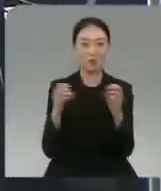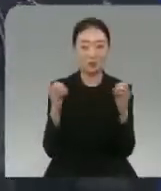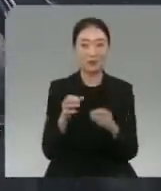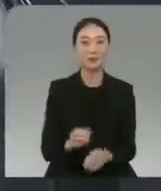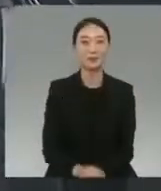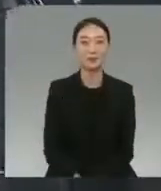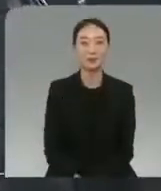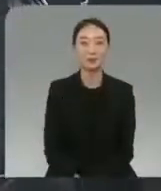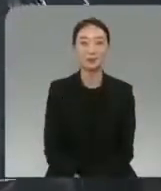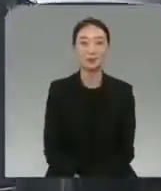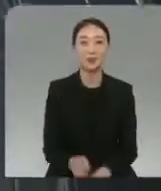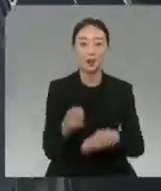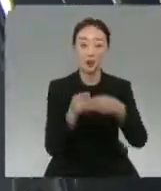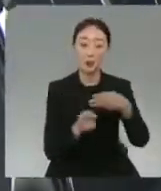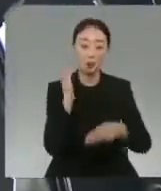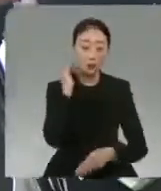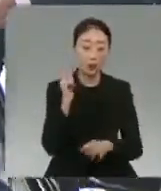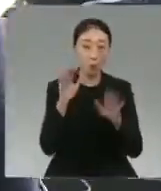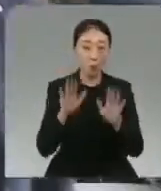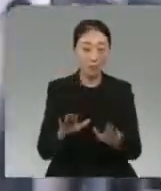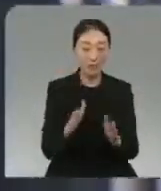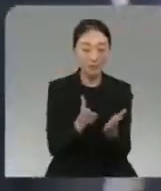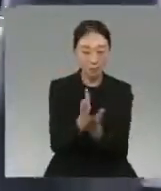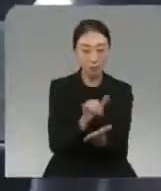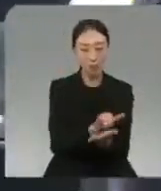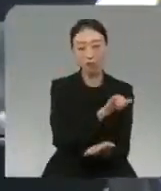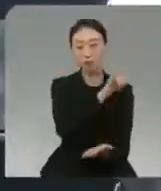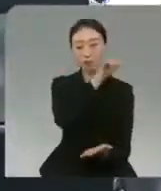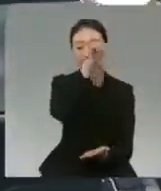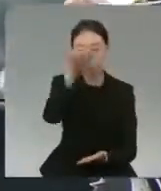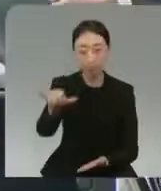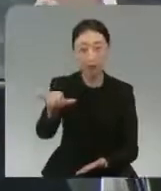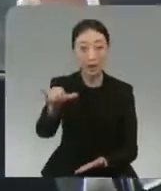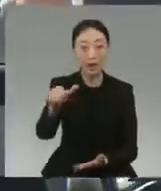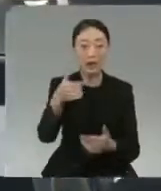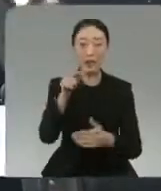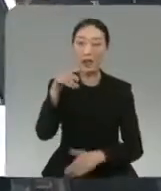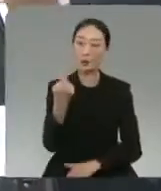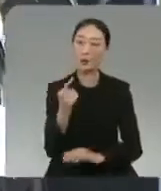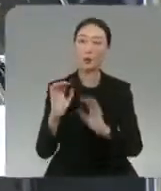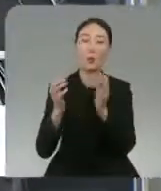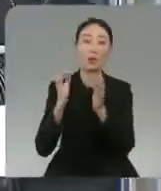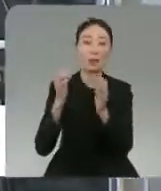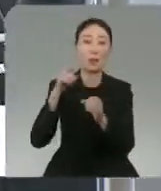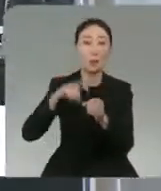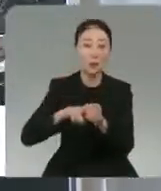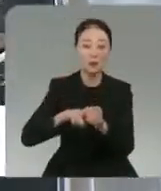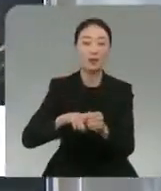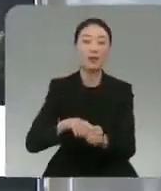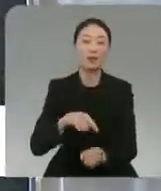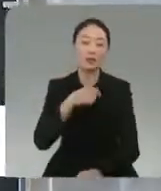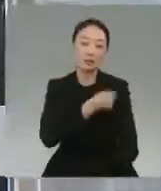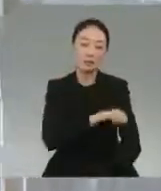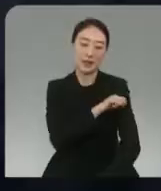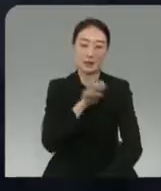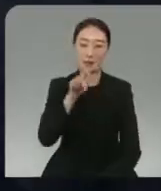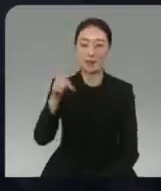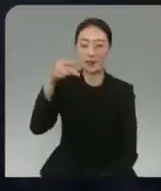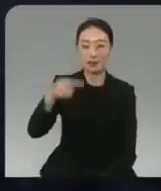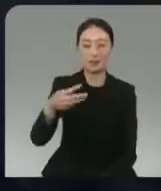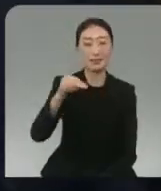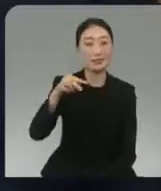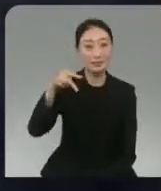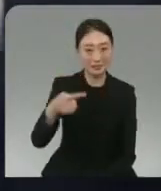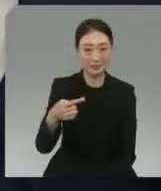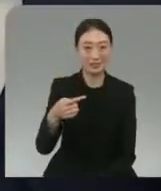từ lúc 2 giờ chiều ngày 27 tháng 6 tổng thống Hàn Quốc your đã lên đường tham Madrid Tây Ban Nha nhiều hơn nghị thượng đỉnh tổ